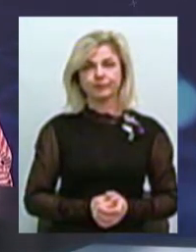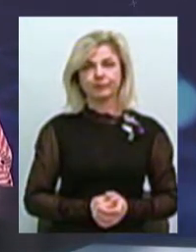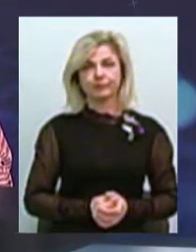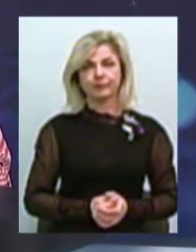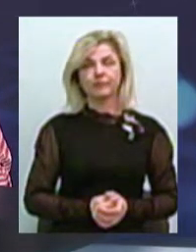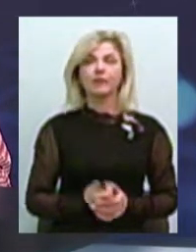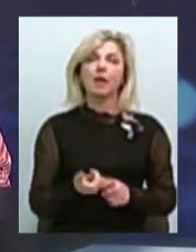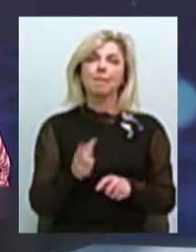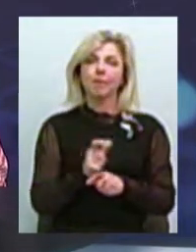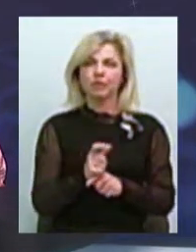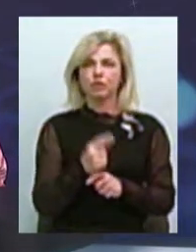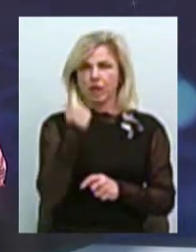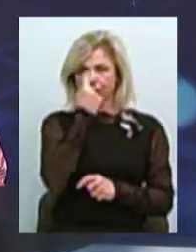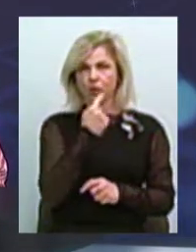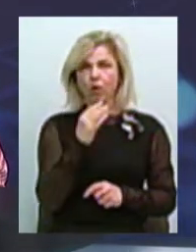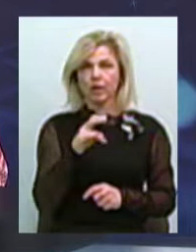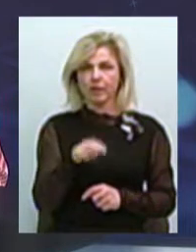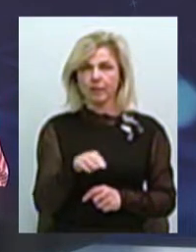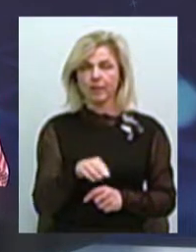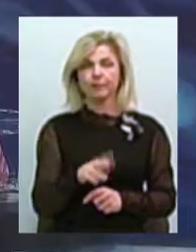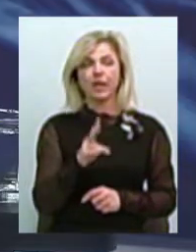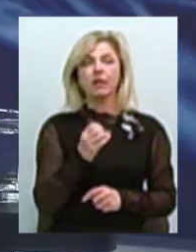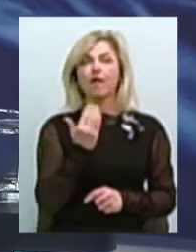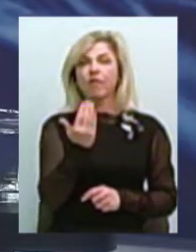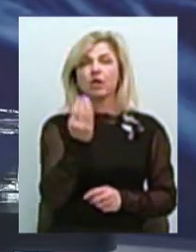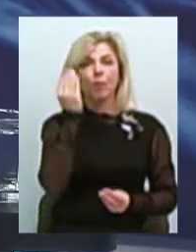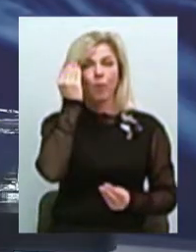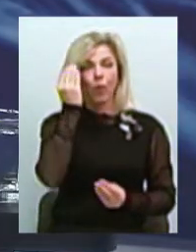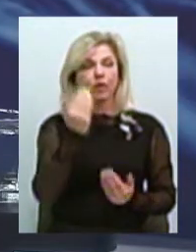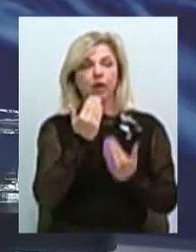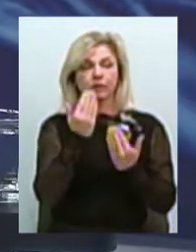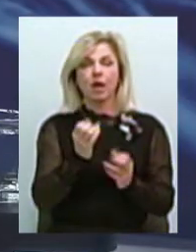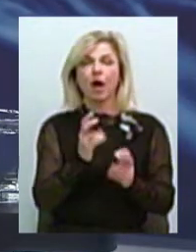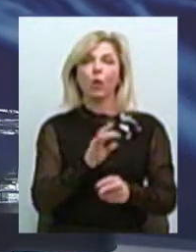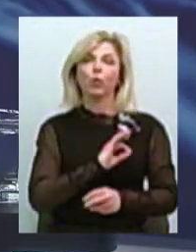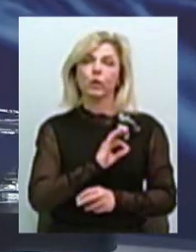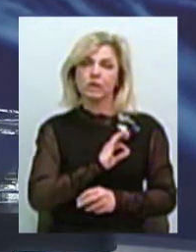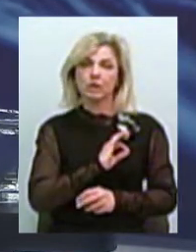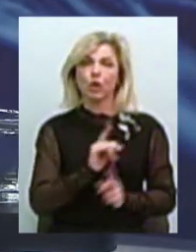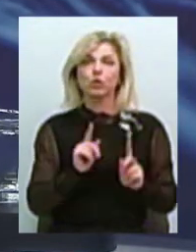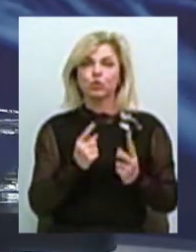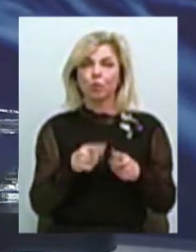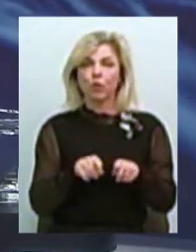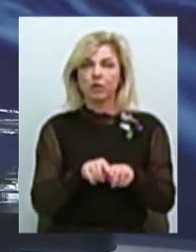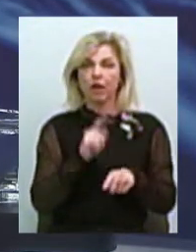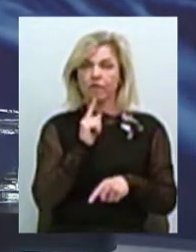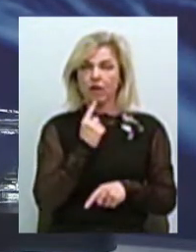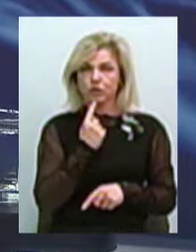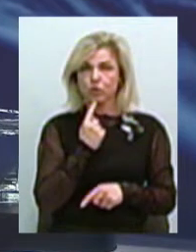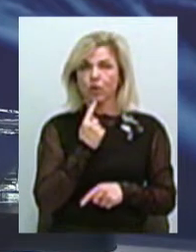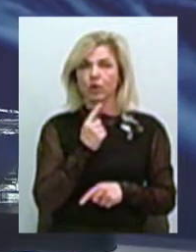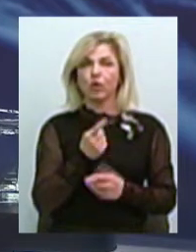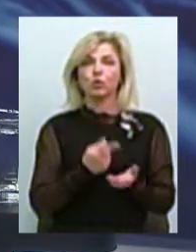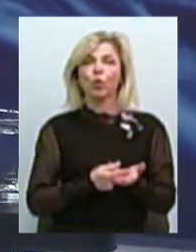бути більш індивідуальним. А скажіть, будь ласка, на ваш погляд, як юрисконсульта, чому так важко